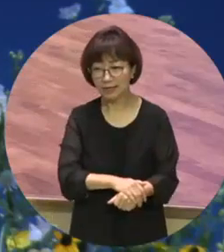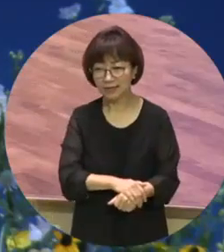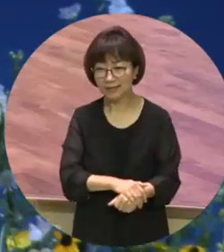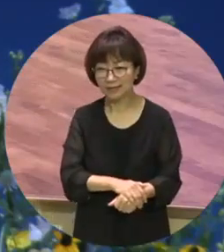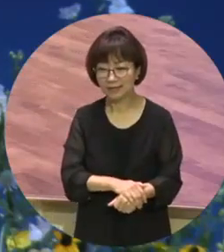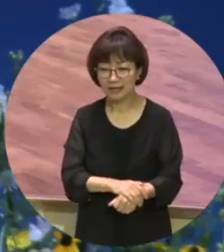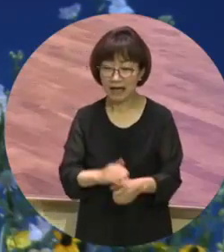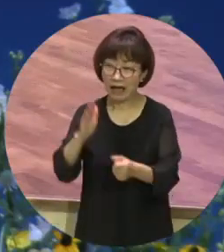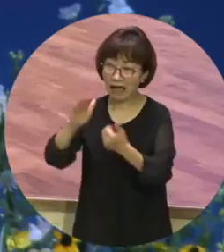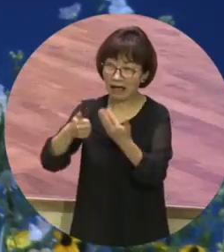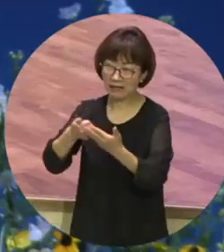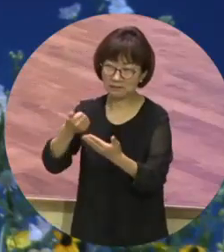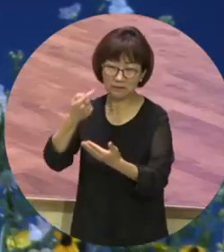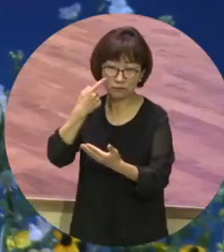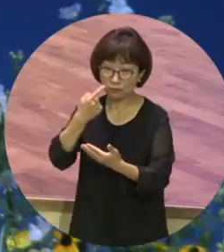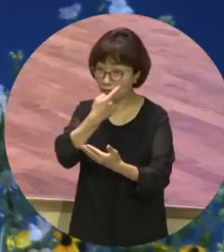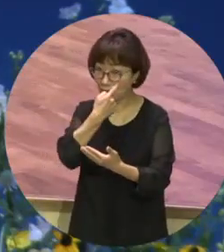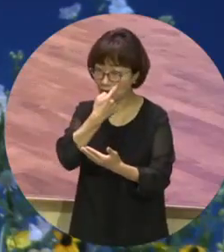하나님 없습니다.